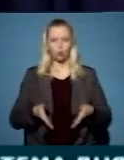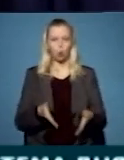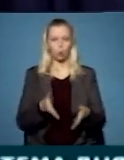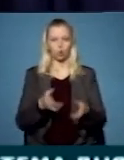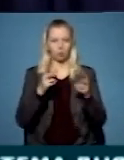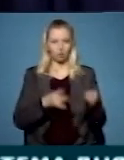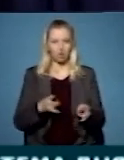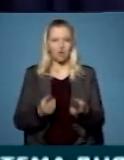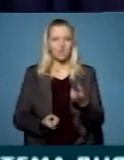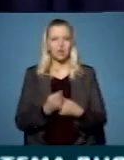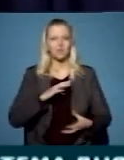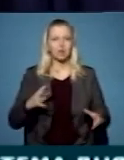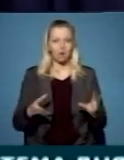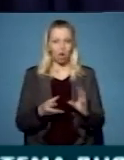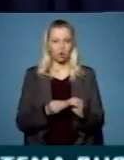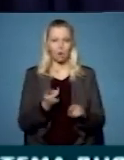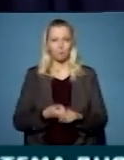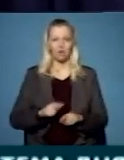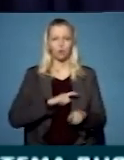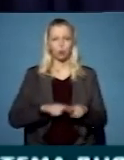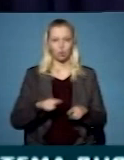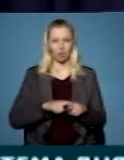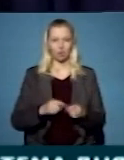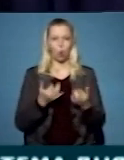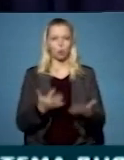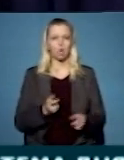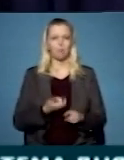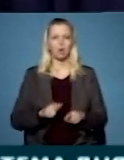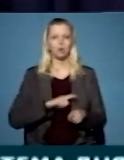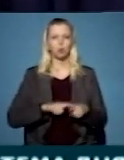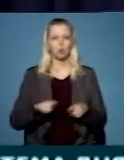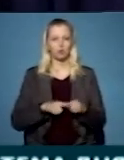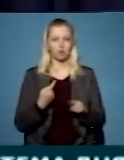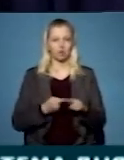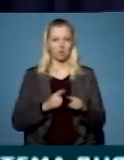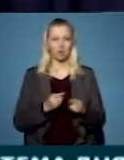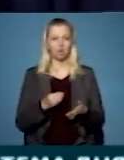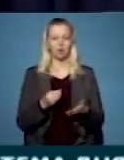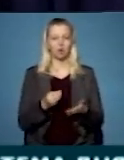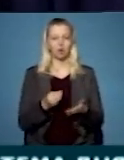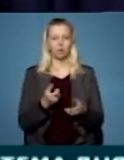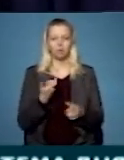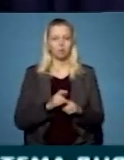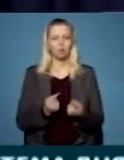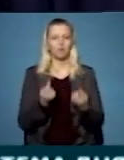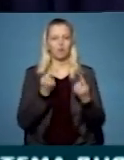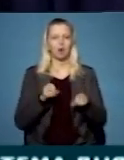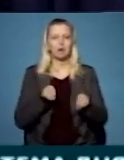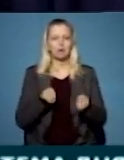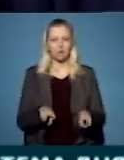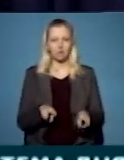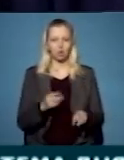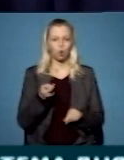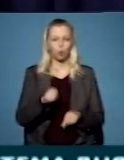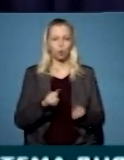пригоди, які виникають внаслідок перевищення швидкості. Оскільки перевищення швидкості – це становить дуже великий ризик того,